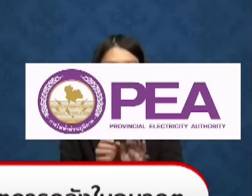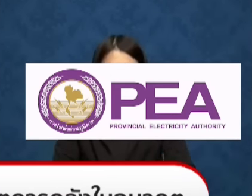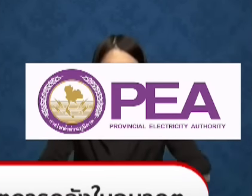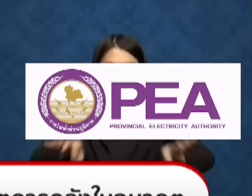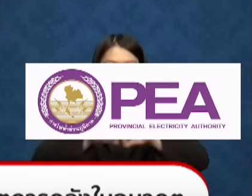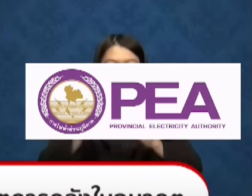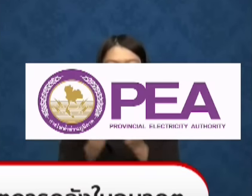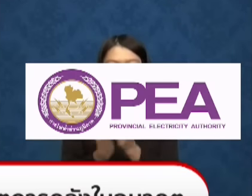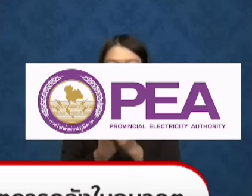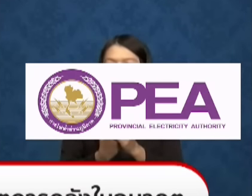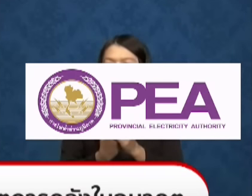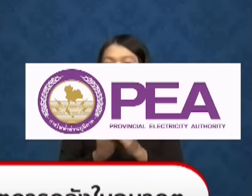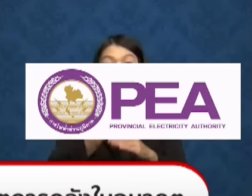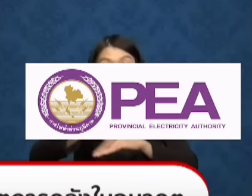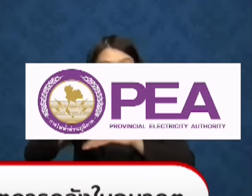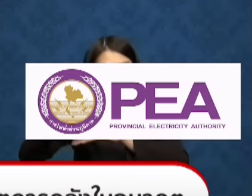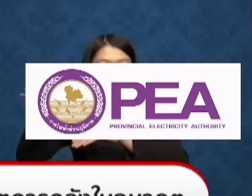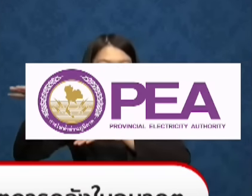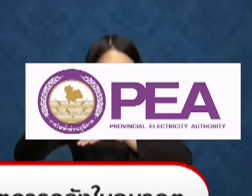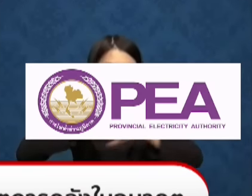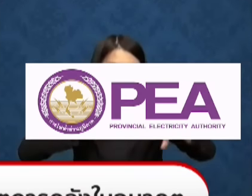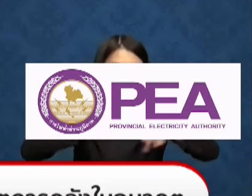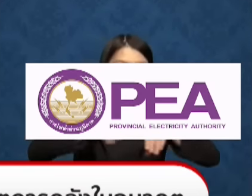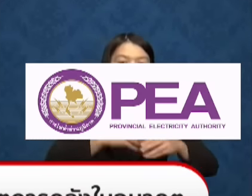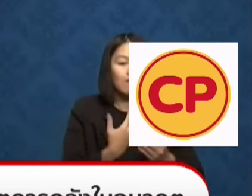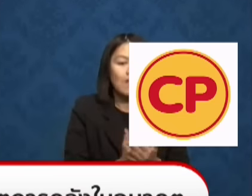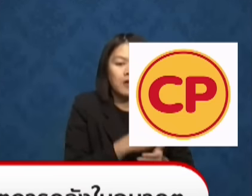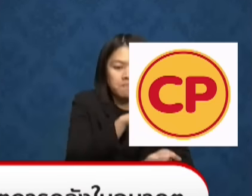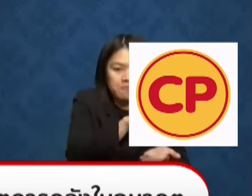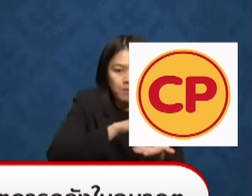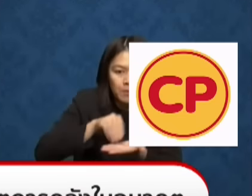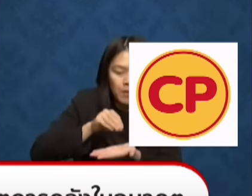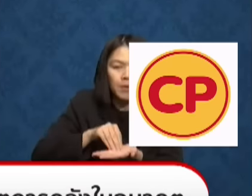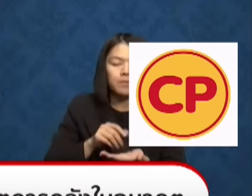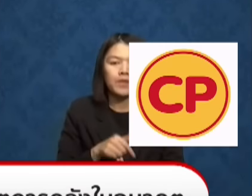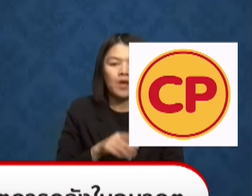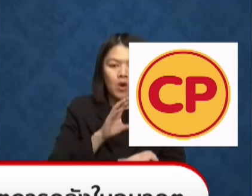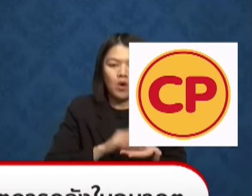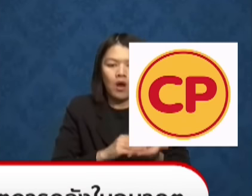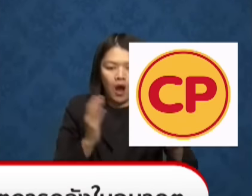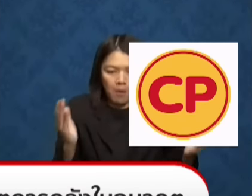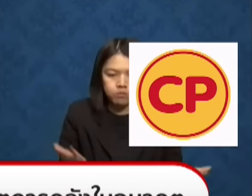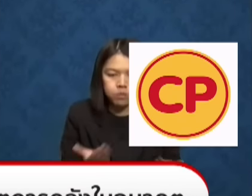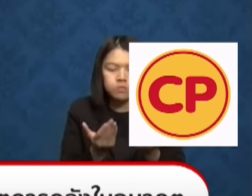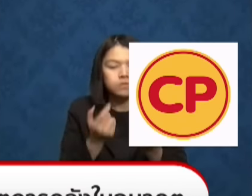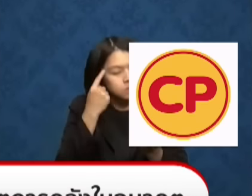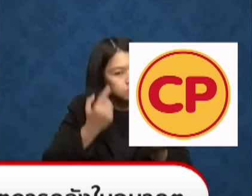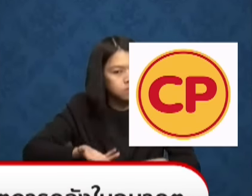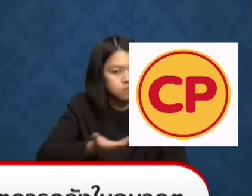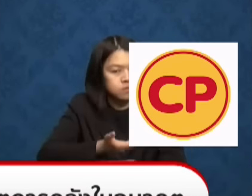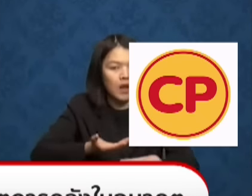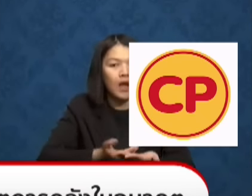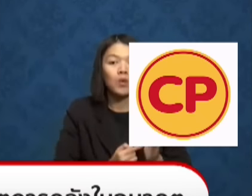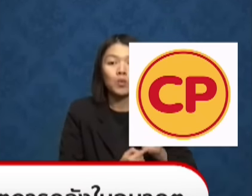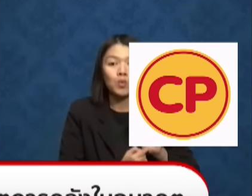ญกับเงินนอกงบประมาณหรือรายได้ที่จัดเก็บเองของหน่วยรับงบประมาณเป็นข้อมูลประกอบการพิจารณาอ